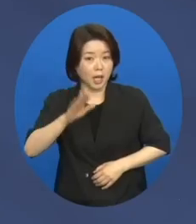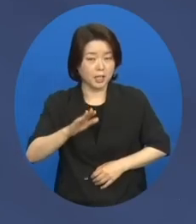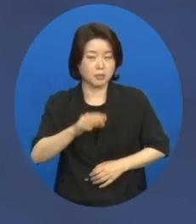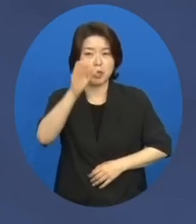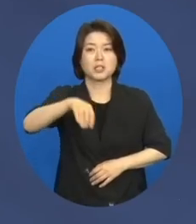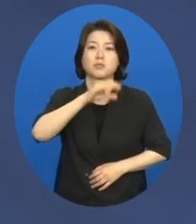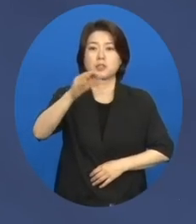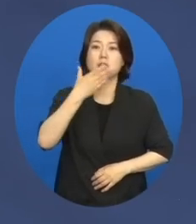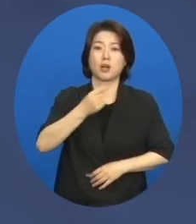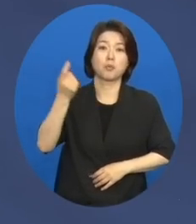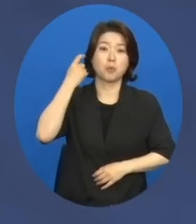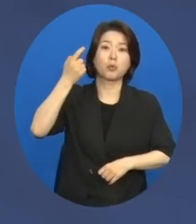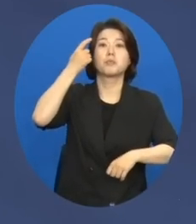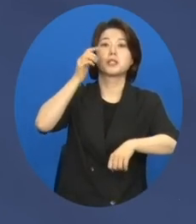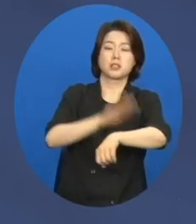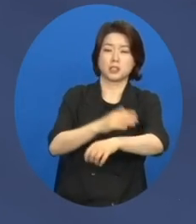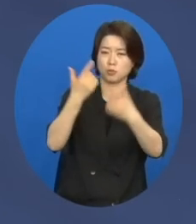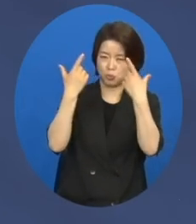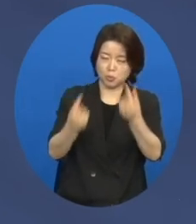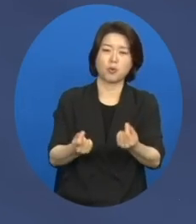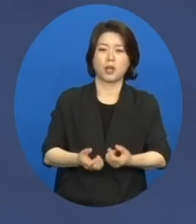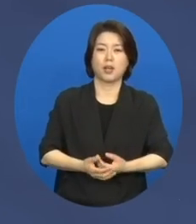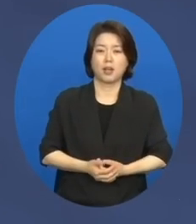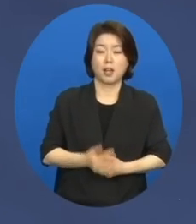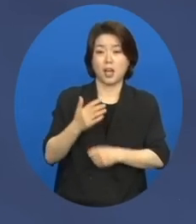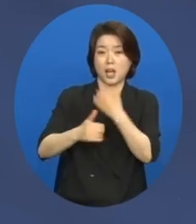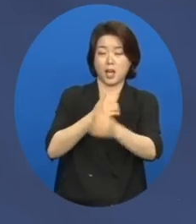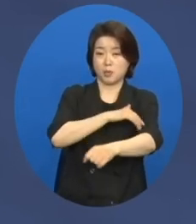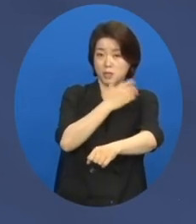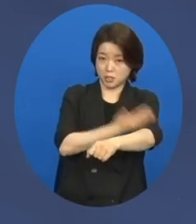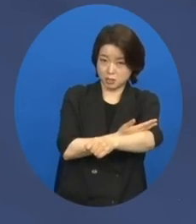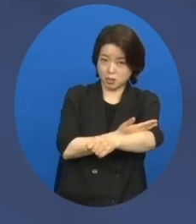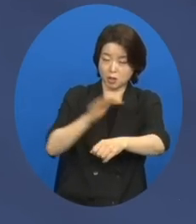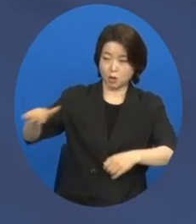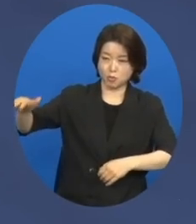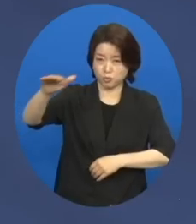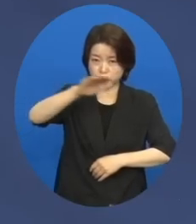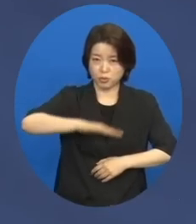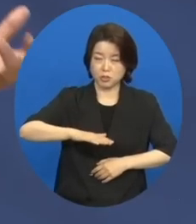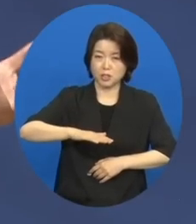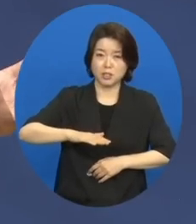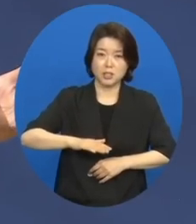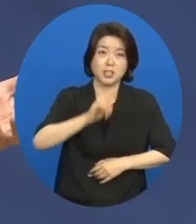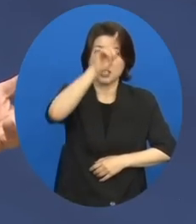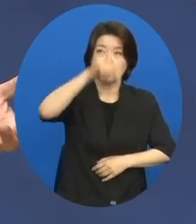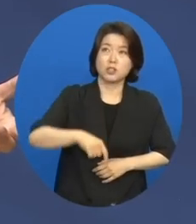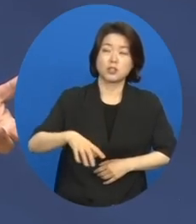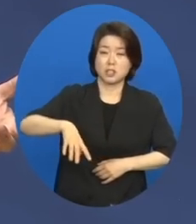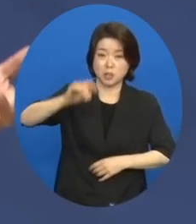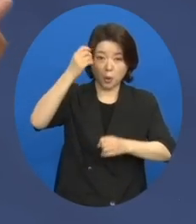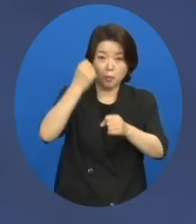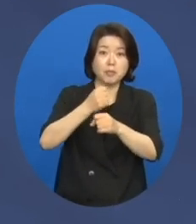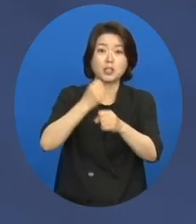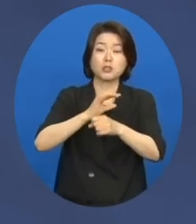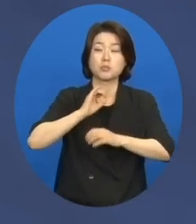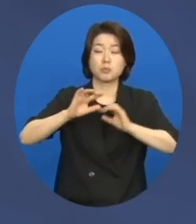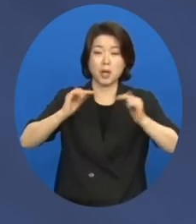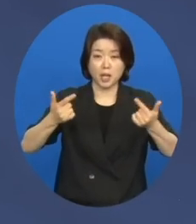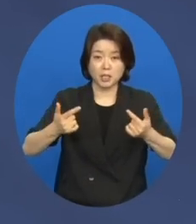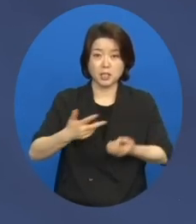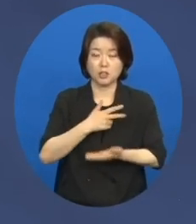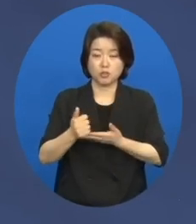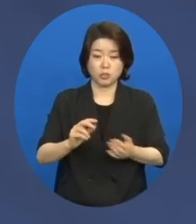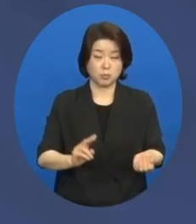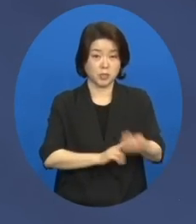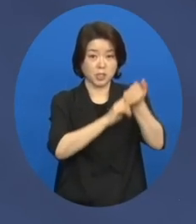십자가 복음의 지혜인 것입니다. 하나님의 능력, 우리는 굉장한 천지를 창조하셨을 뿐만 아니라 주님께서